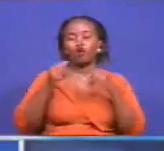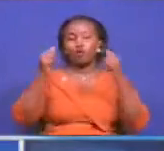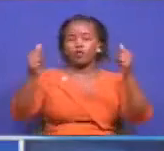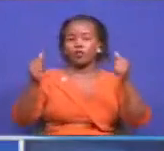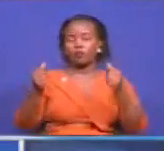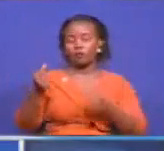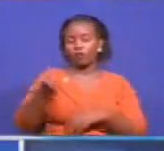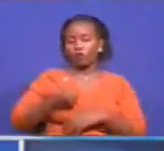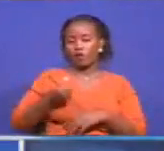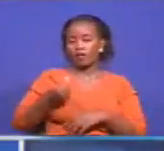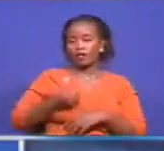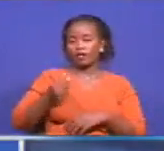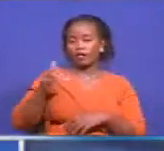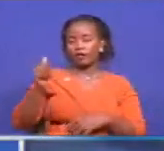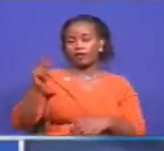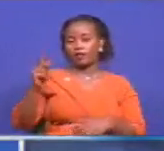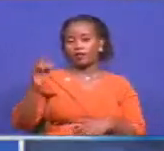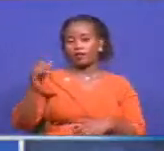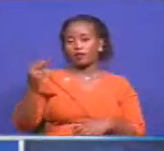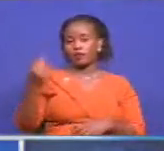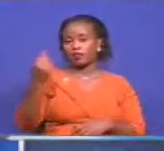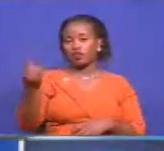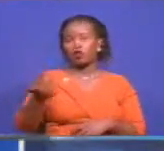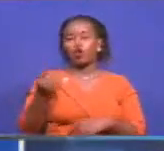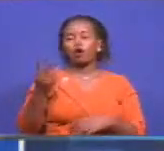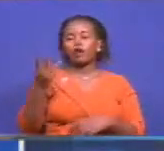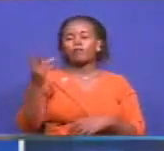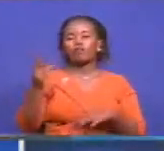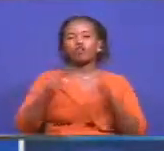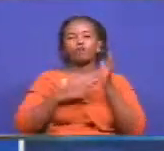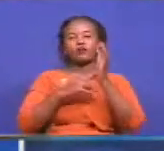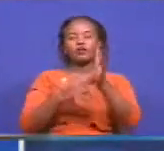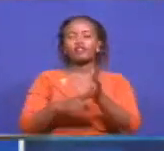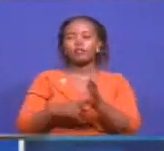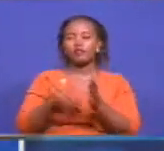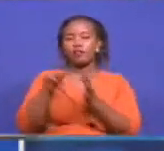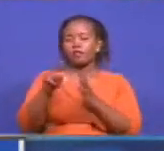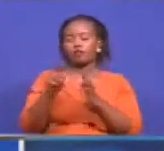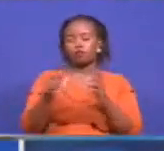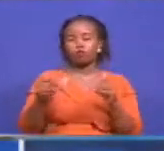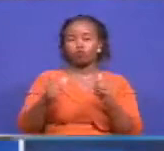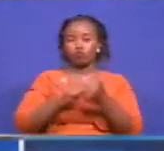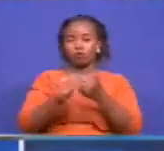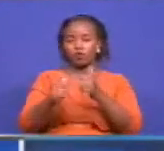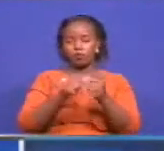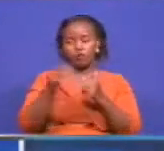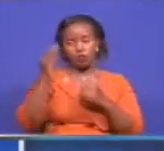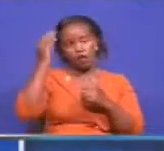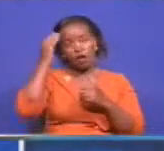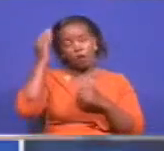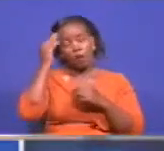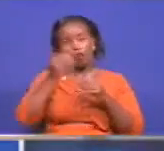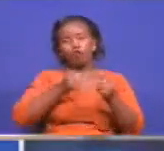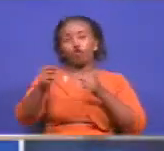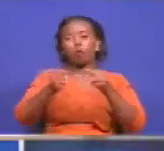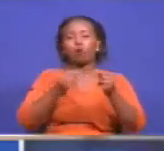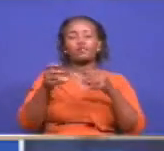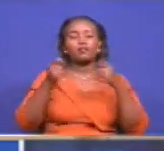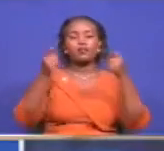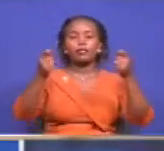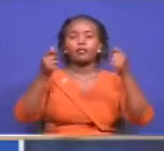Elizabeth Akinyi are the only Kenyan representatives in the Konstantin Korotkov Memorial International Boxing Championship.